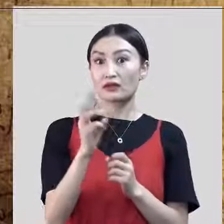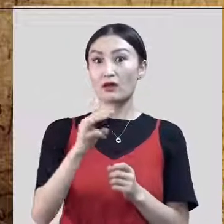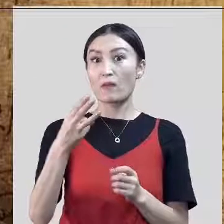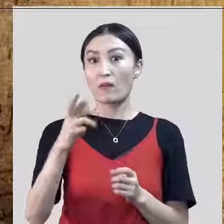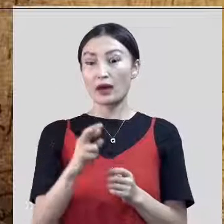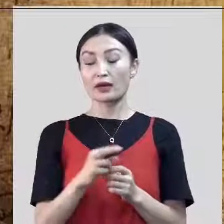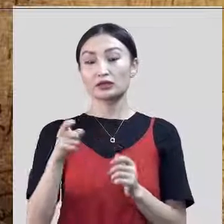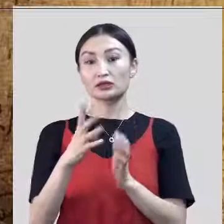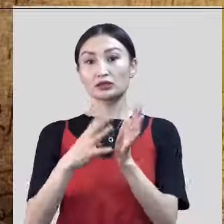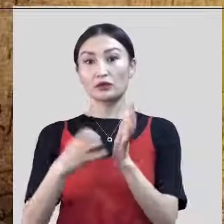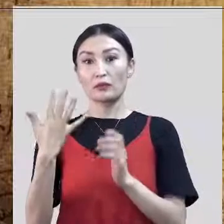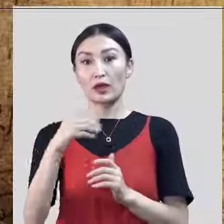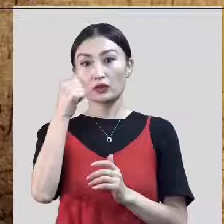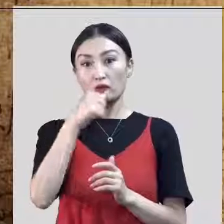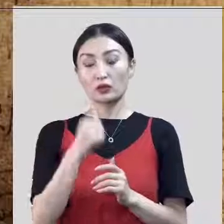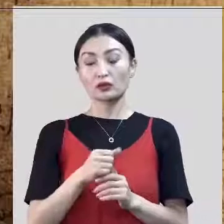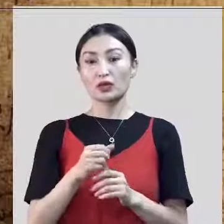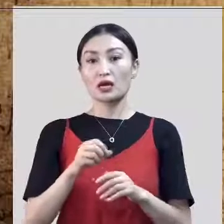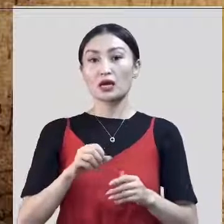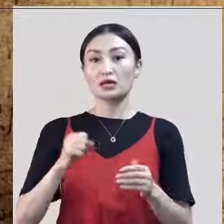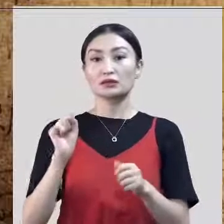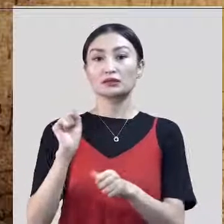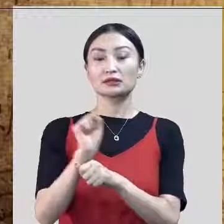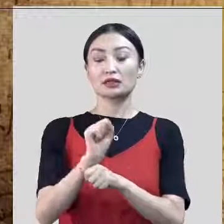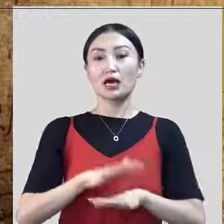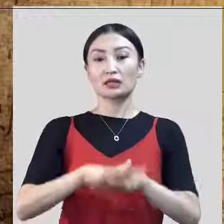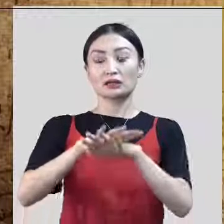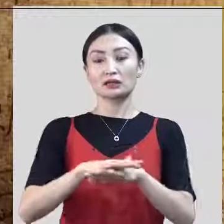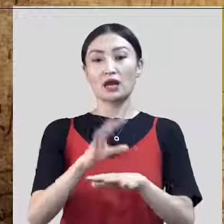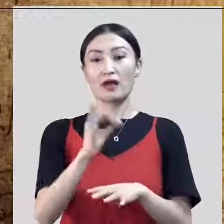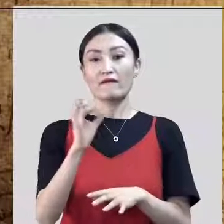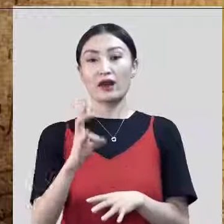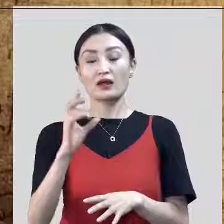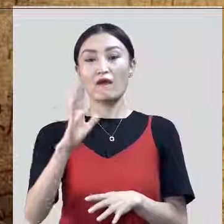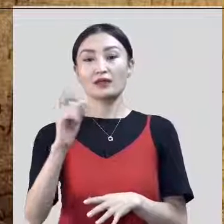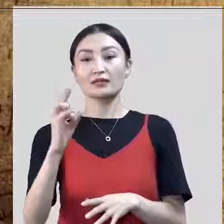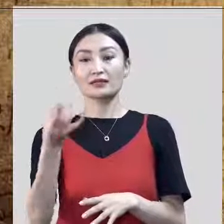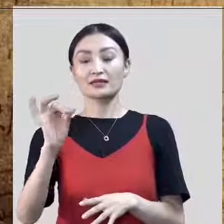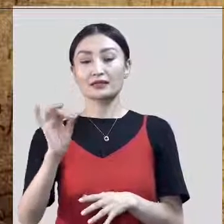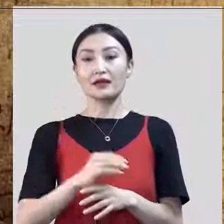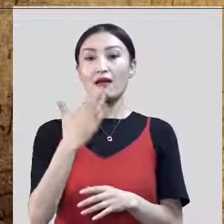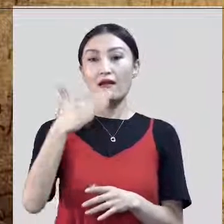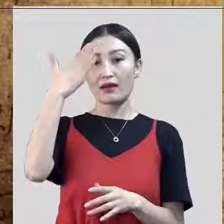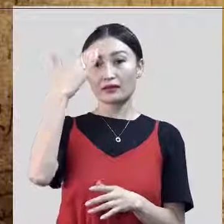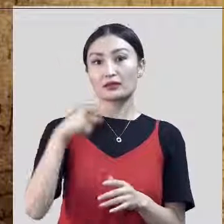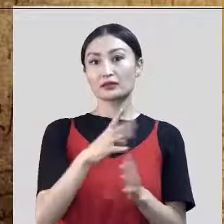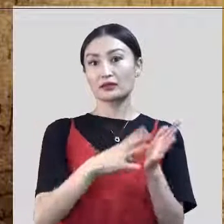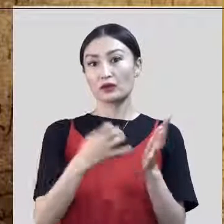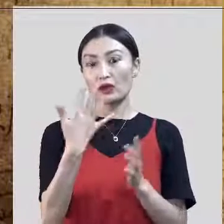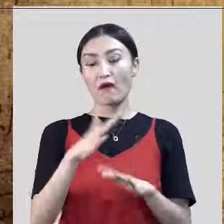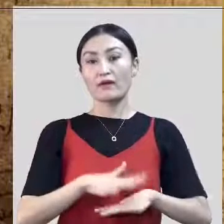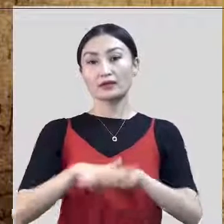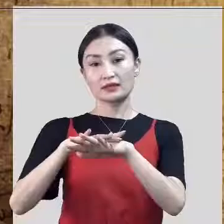мая 1905 год стачка в иваново-вознесенске лето 1905 год